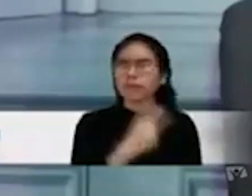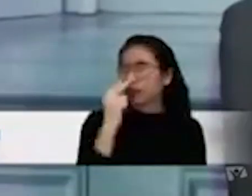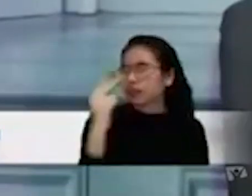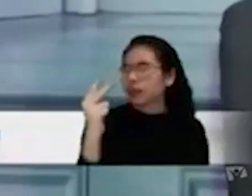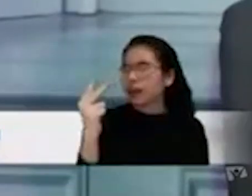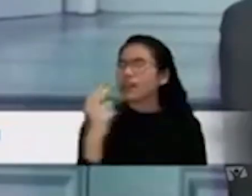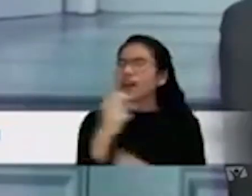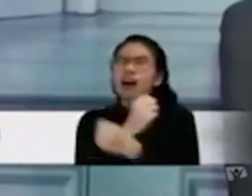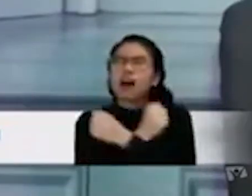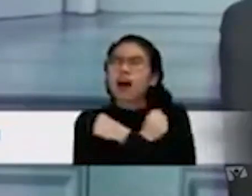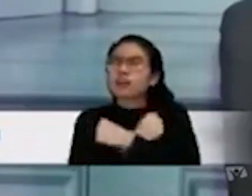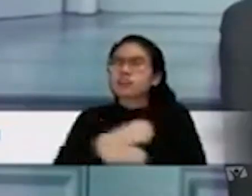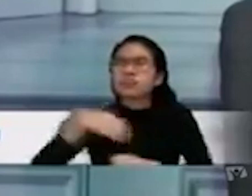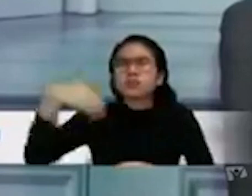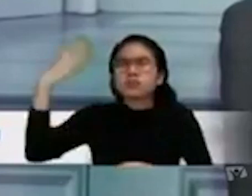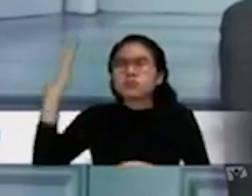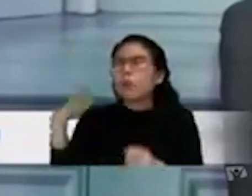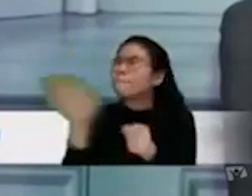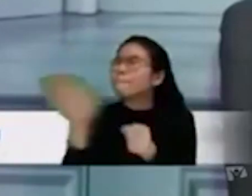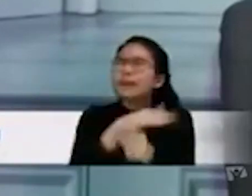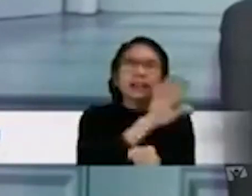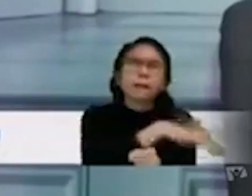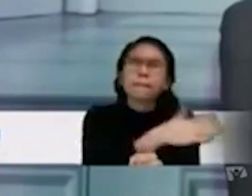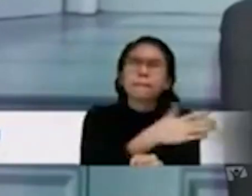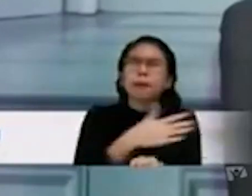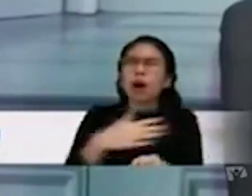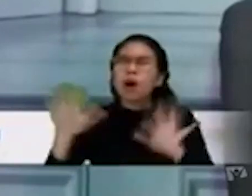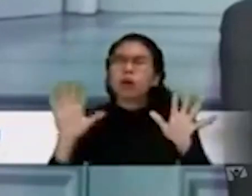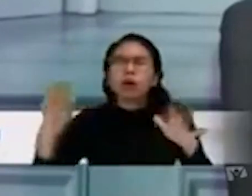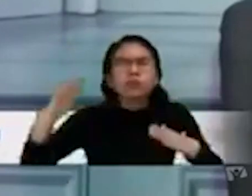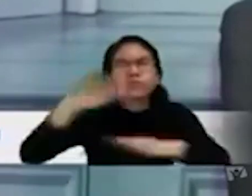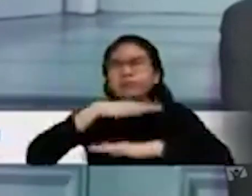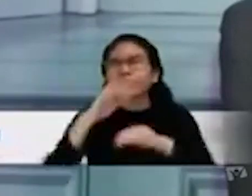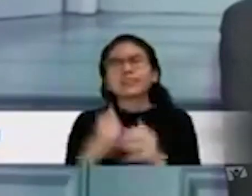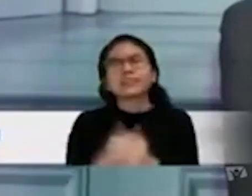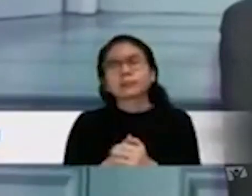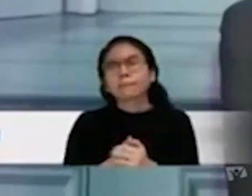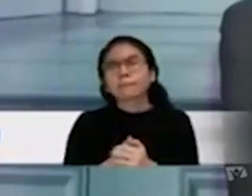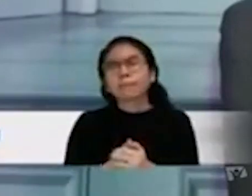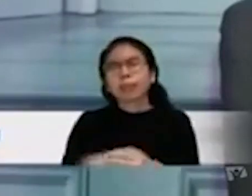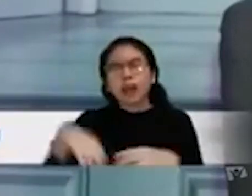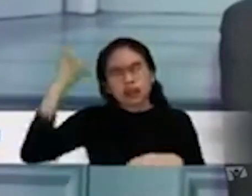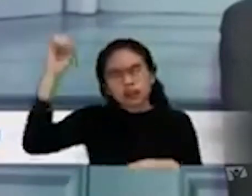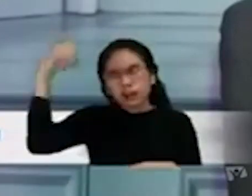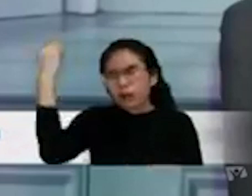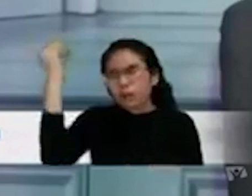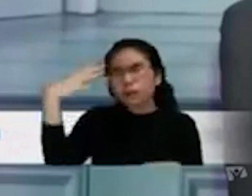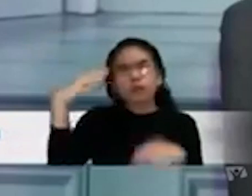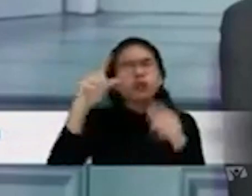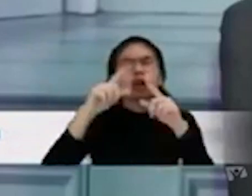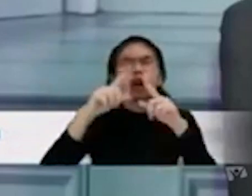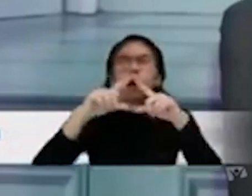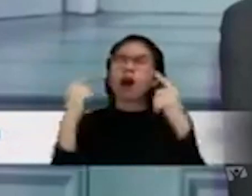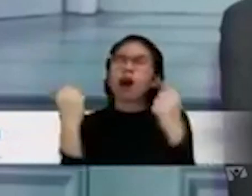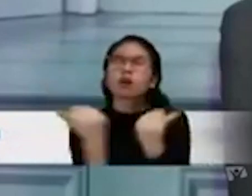tidak terukur dalam dan luasnya. Rahmat-Mu yang agung dan berkat-Mu yang limpah senantiasa mengalir dan nyata.